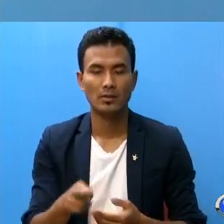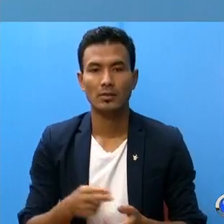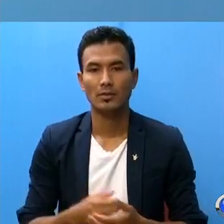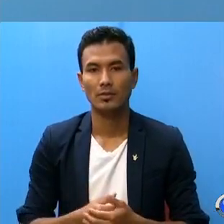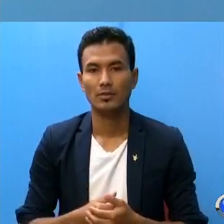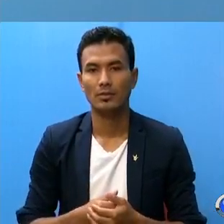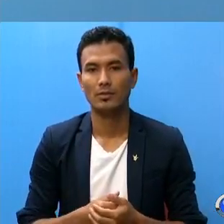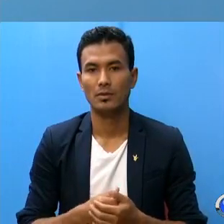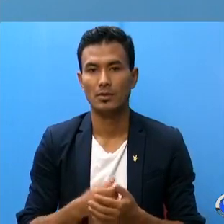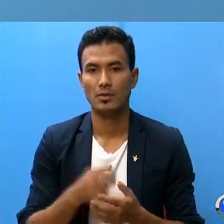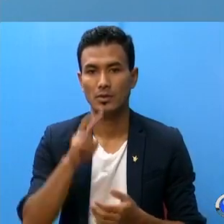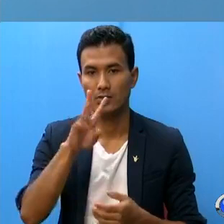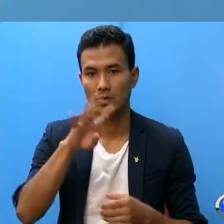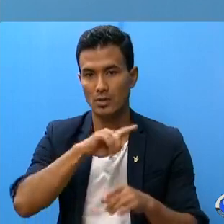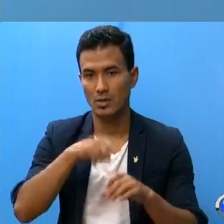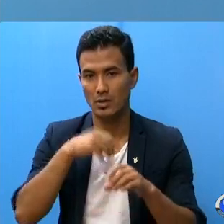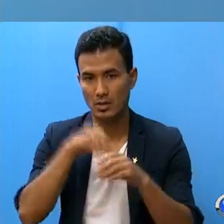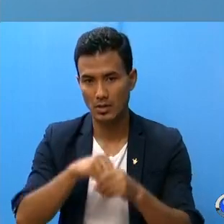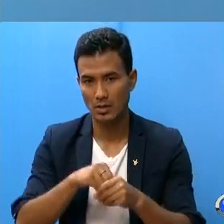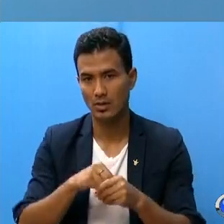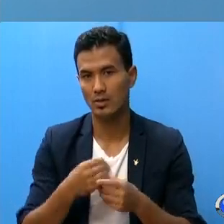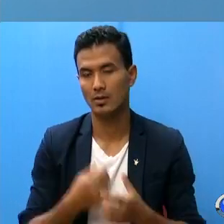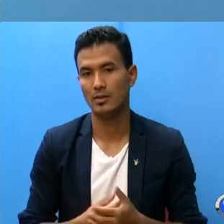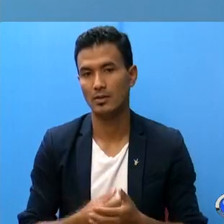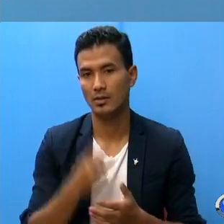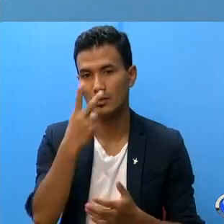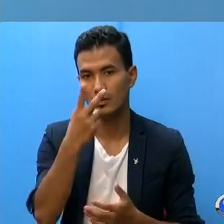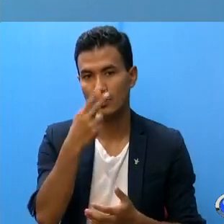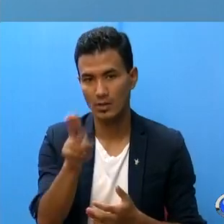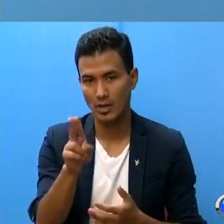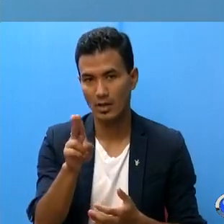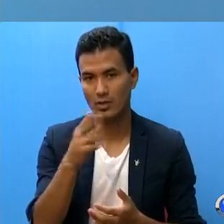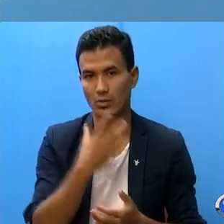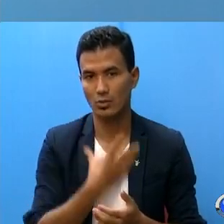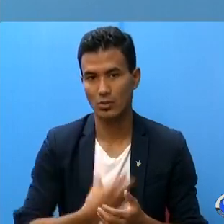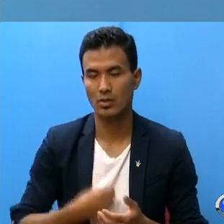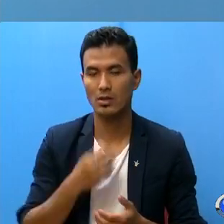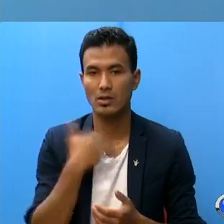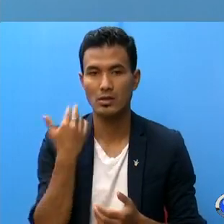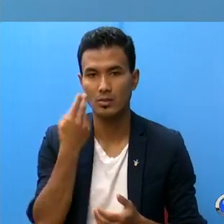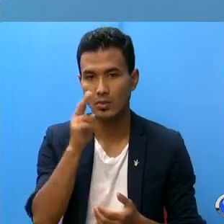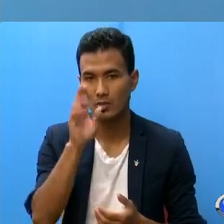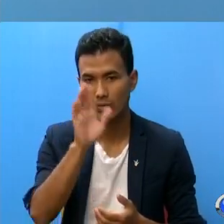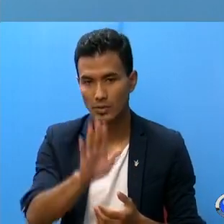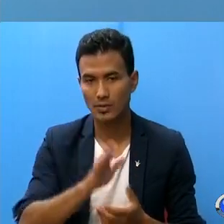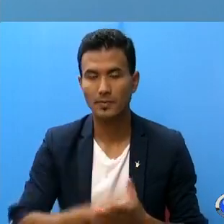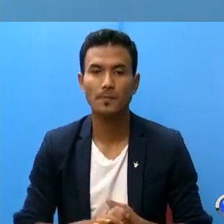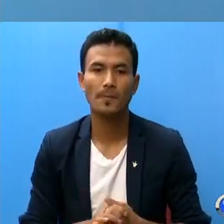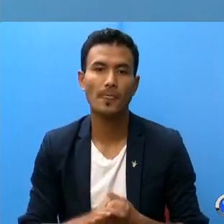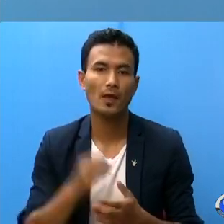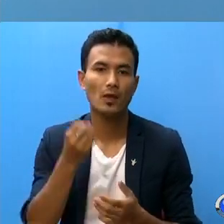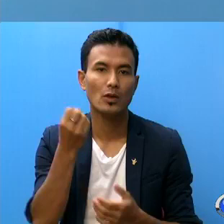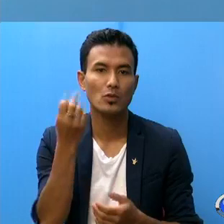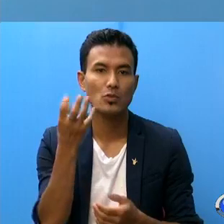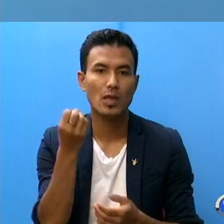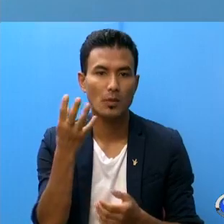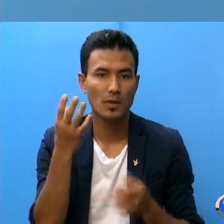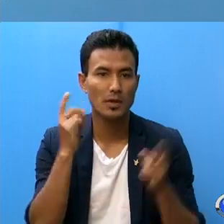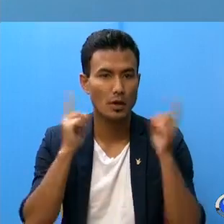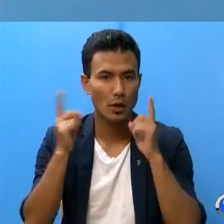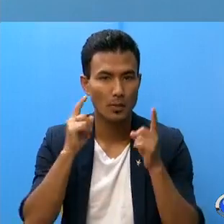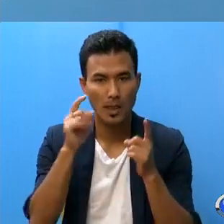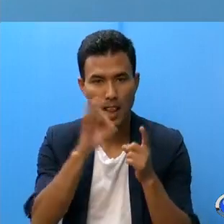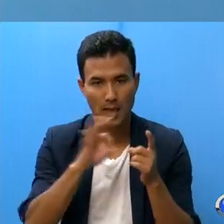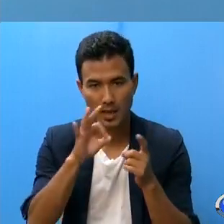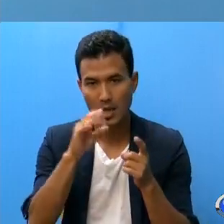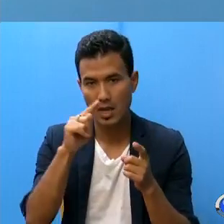र गएको 24 घंटा मैं दुई जना को दुखद निधन भाईको छा गोदावरी नगरपाली का ओडा